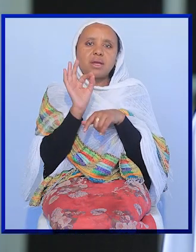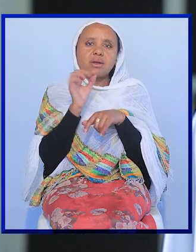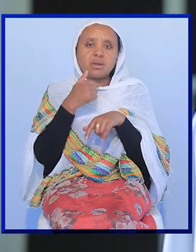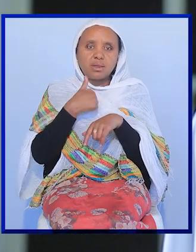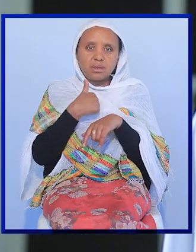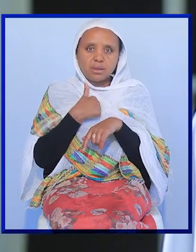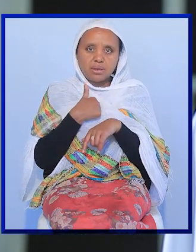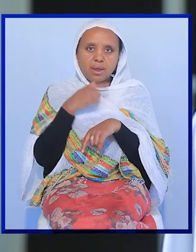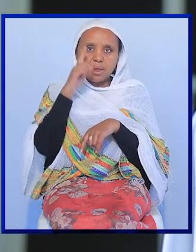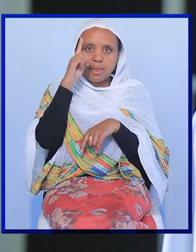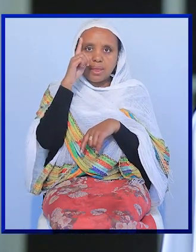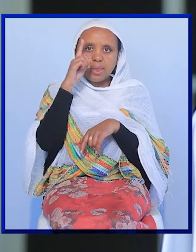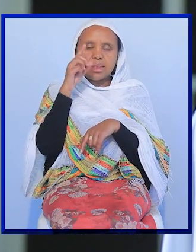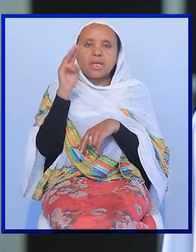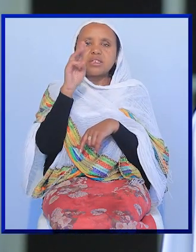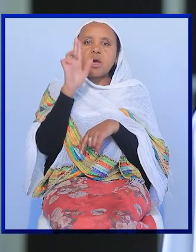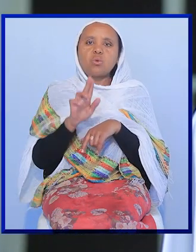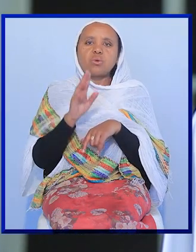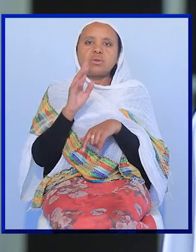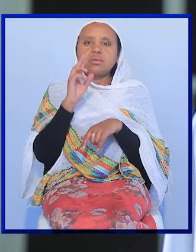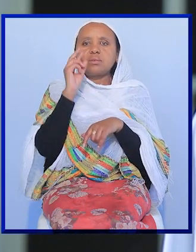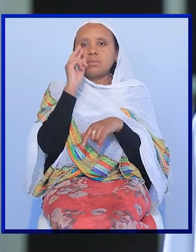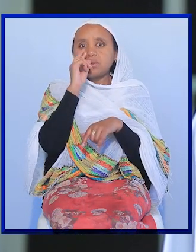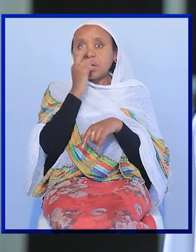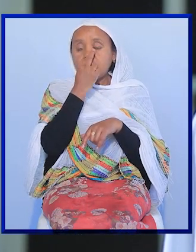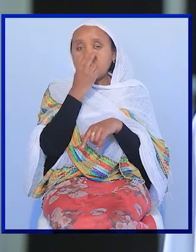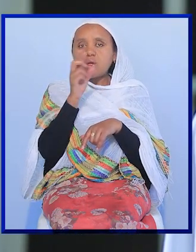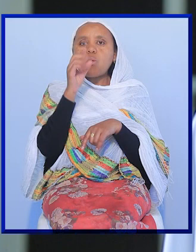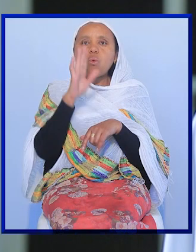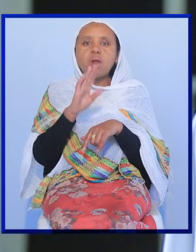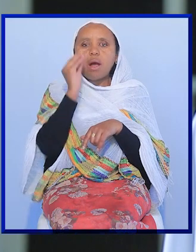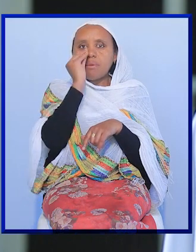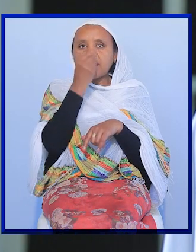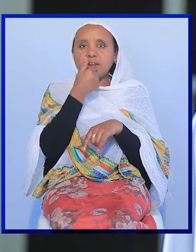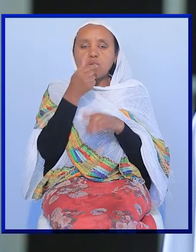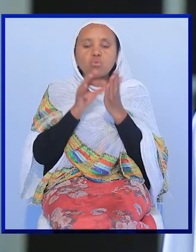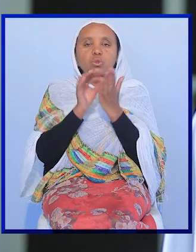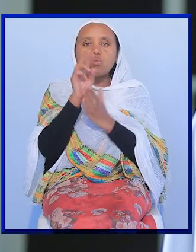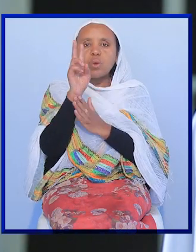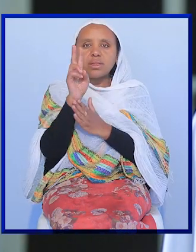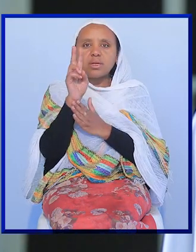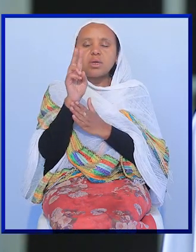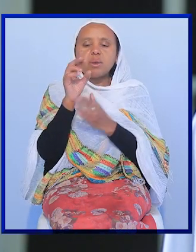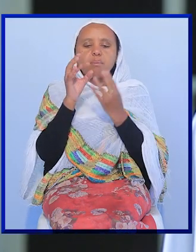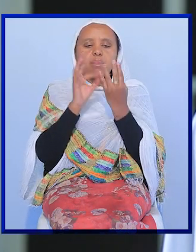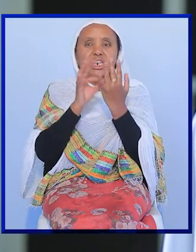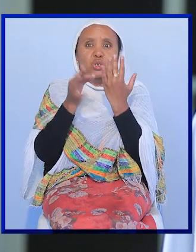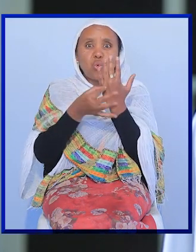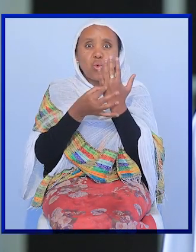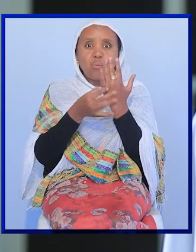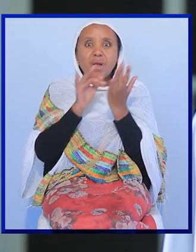እኔ የሳርን ጽጌረዳ የቆላም አበባ ነኝ ይልና ቁጥር 2 ላይ በእሾ መካከል እንዳለ የሱፍ